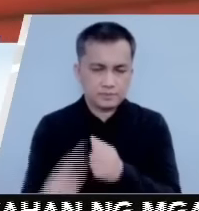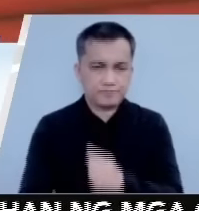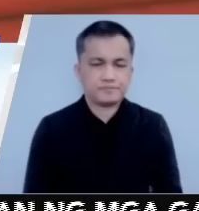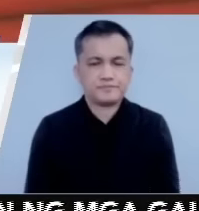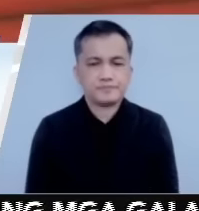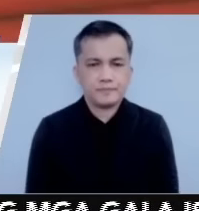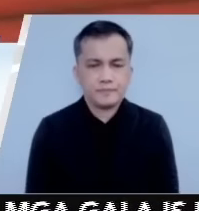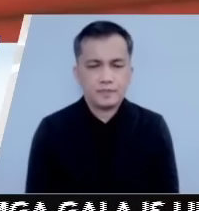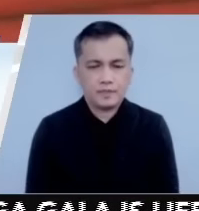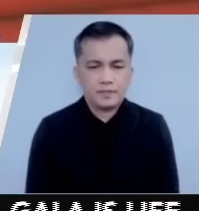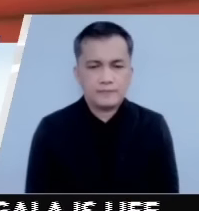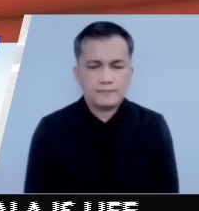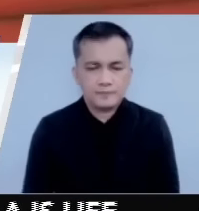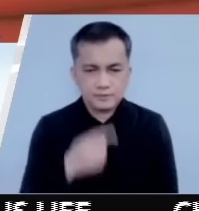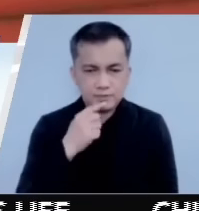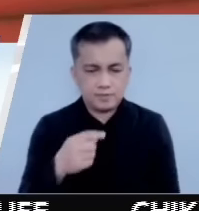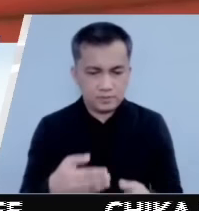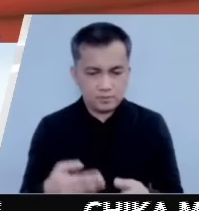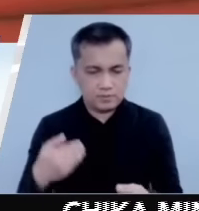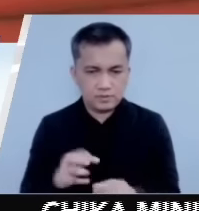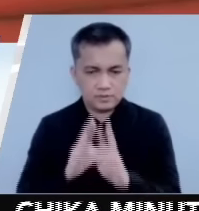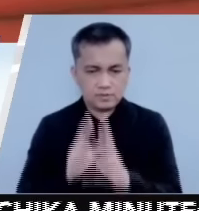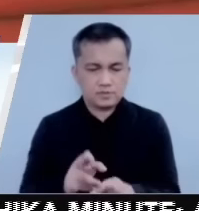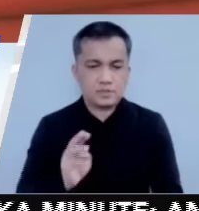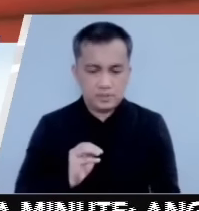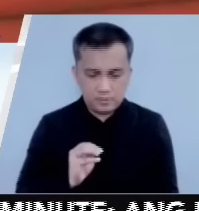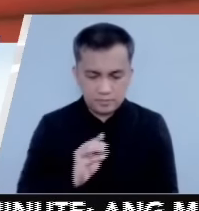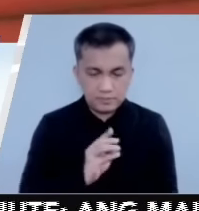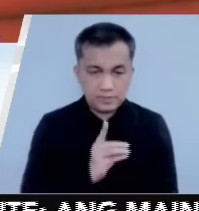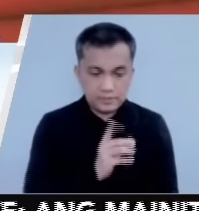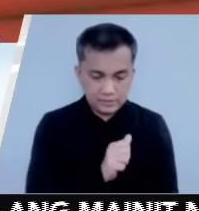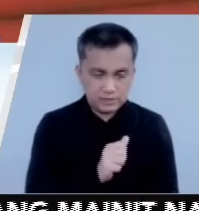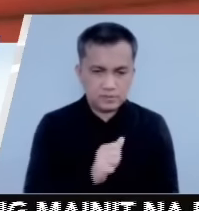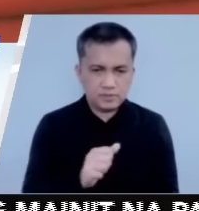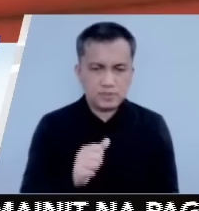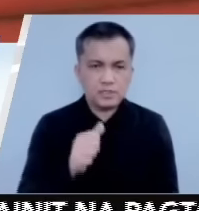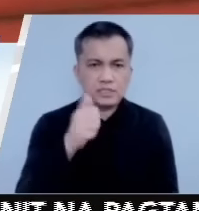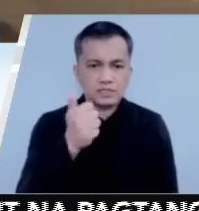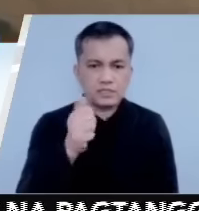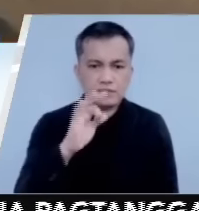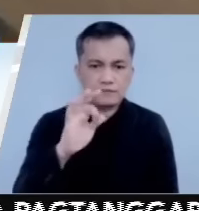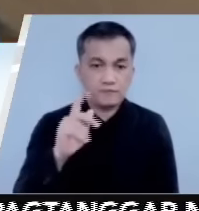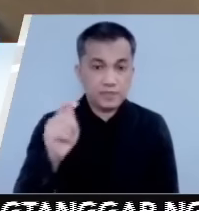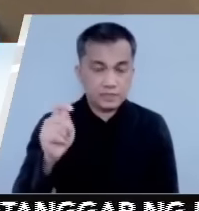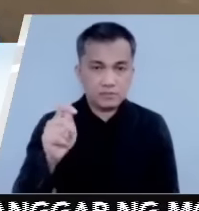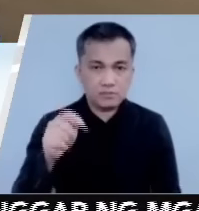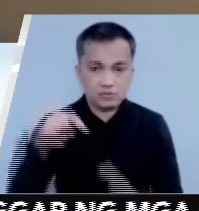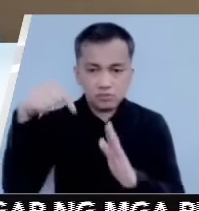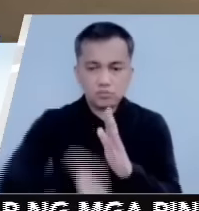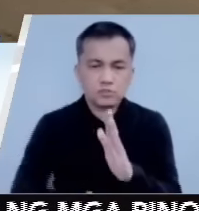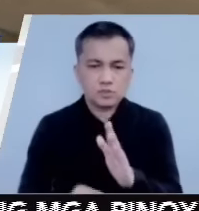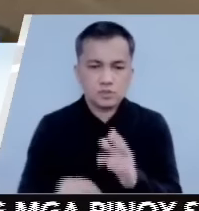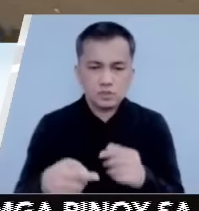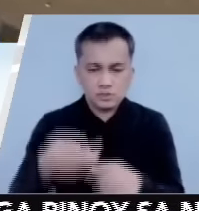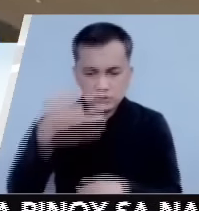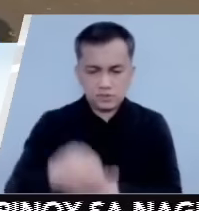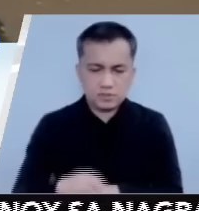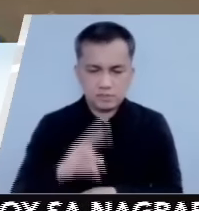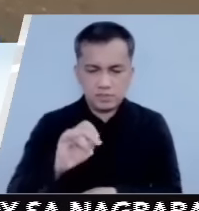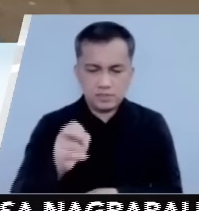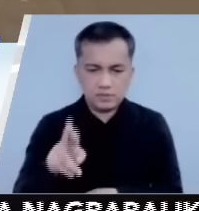sa mga naunang rumisponding taga MMDA, halos 10 talampakan ang lalim ng butas sa tapat ng Villamor Air Base Gate 3